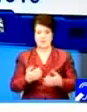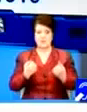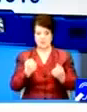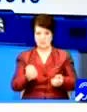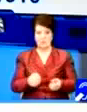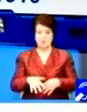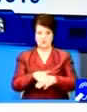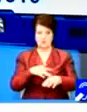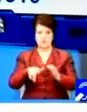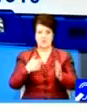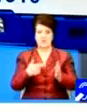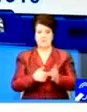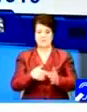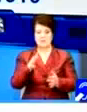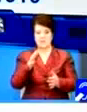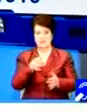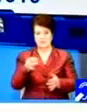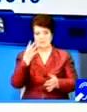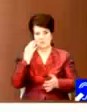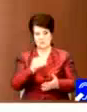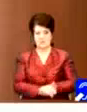transportul public din capitala Republicii Moldova.